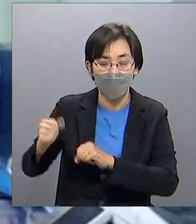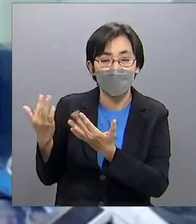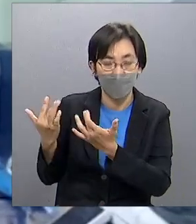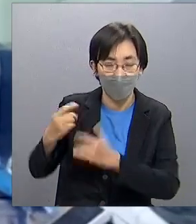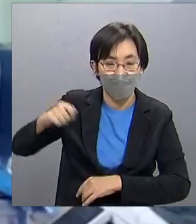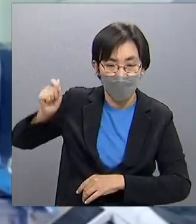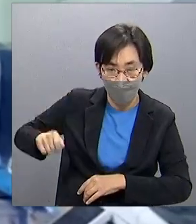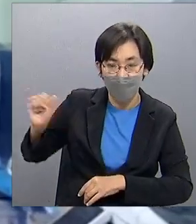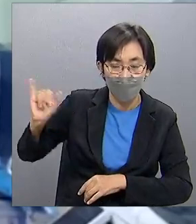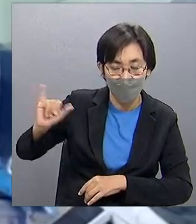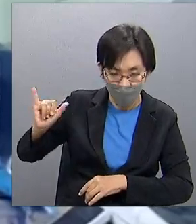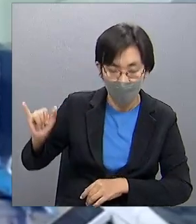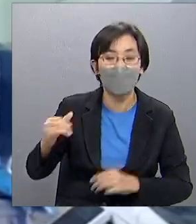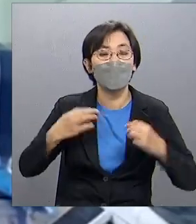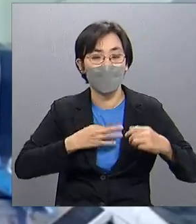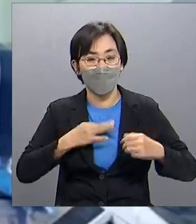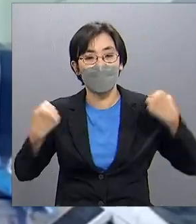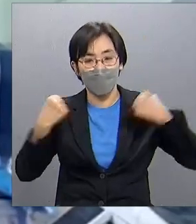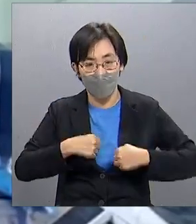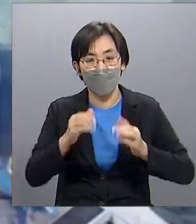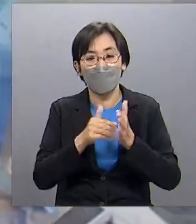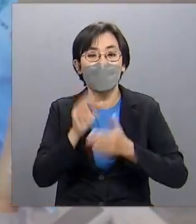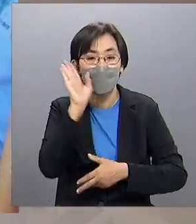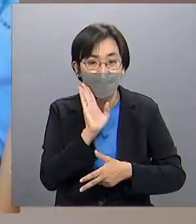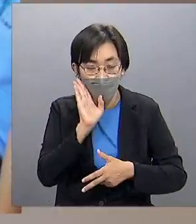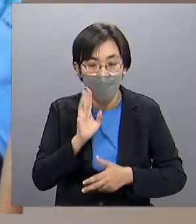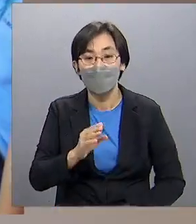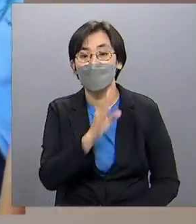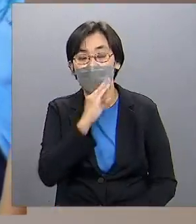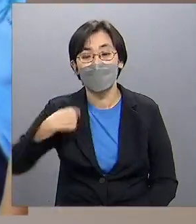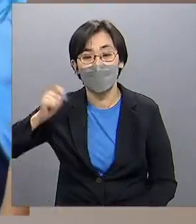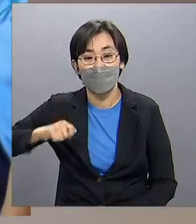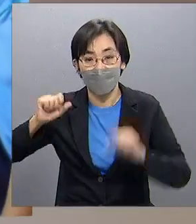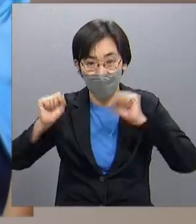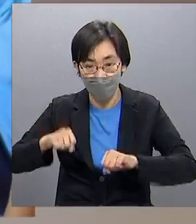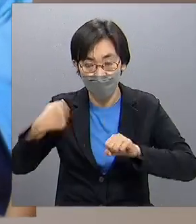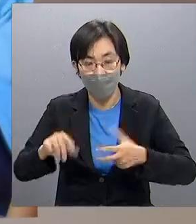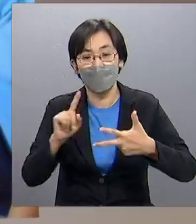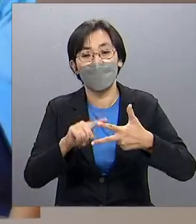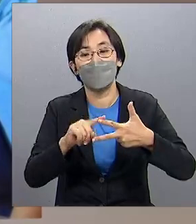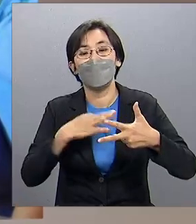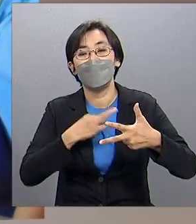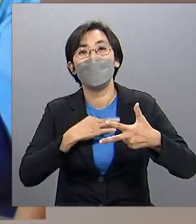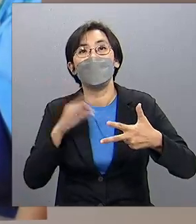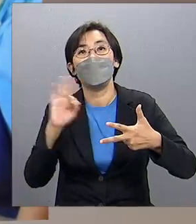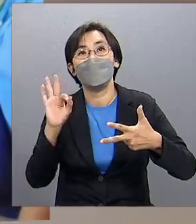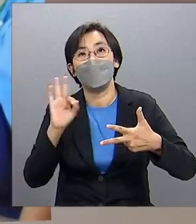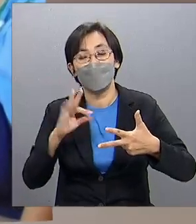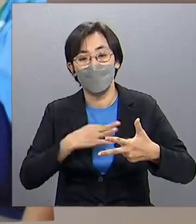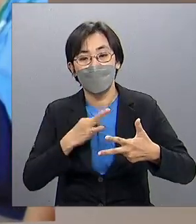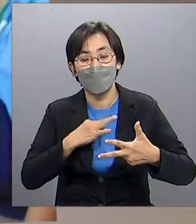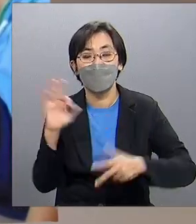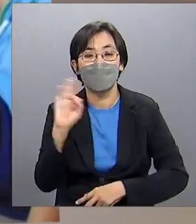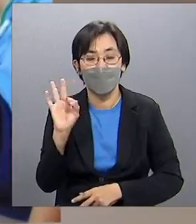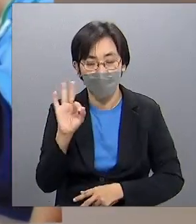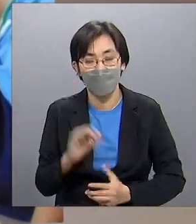ดสินคดีนะคะพอตัดสินคดีเสร็จแล้วเขาจะใส่สีฟ้านะคะสีฟ้าก็คือเป็นสีที่ผู้ต้องโทษ